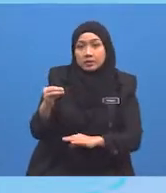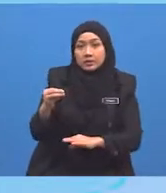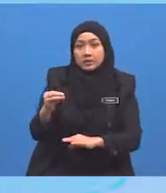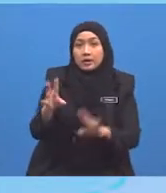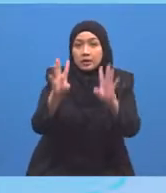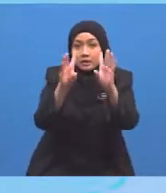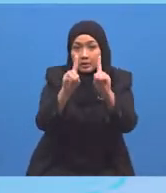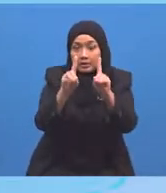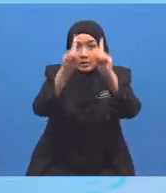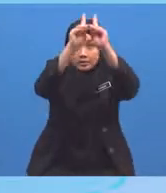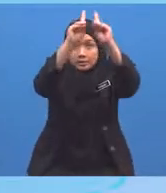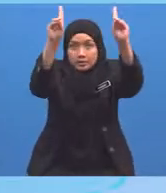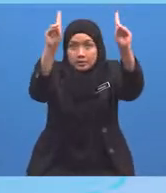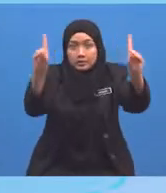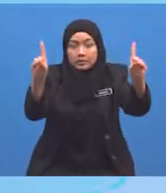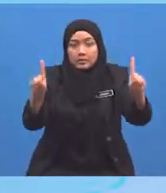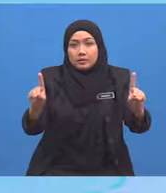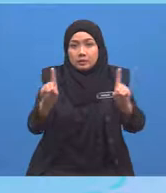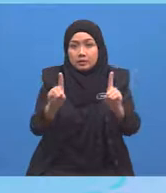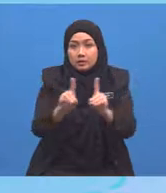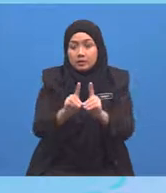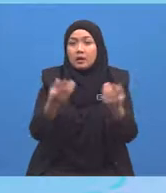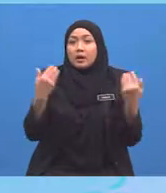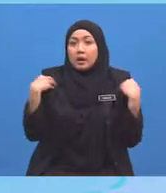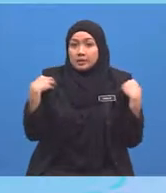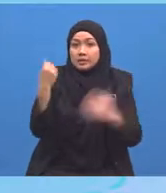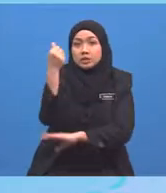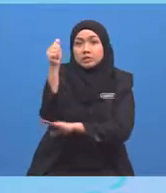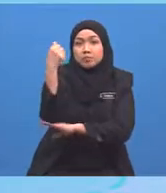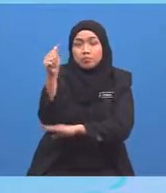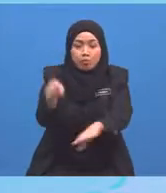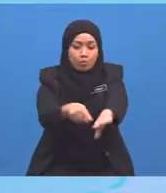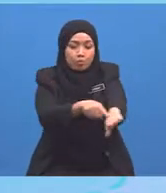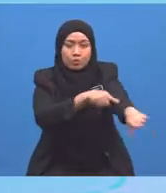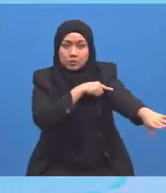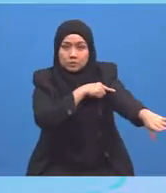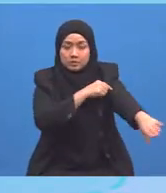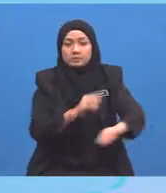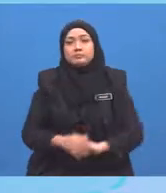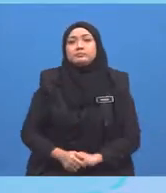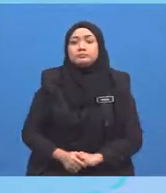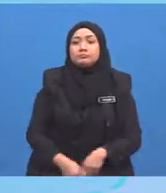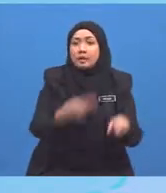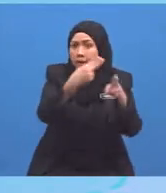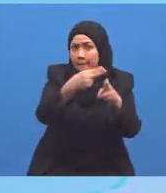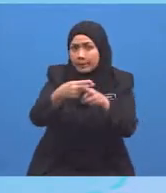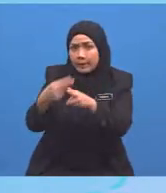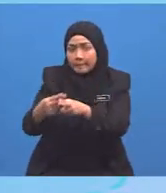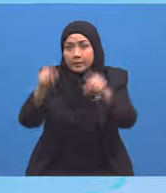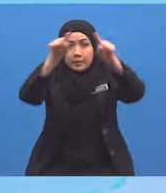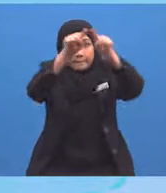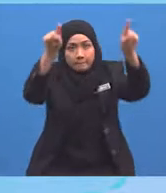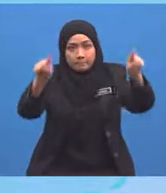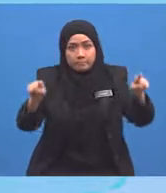sisi. Nonagon pula bagi poligon yang mempunyai 9 sisi.